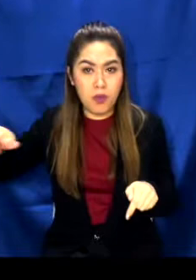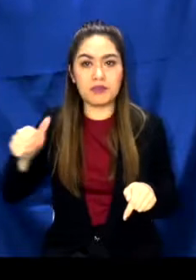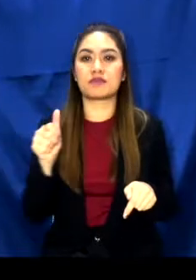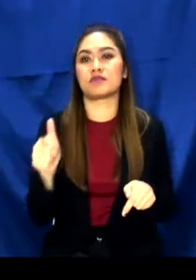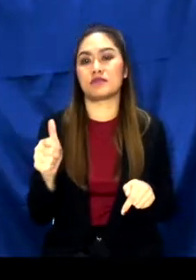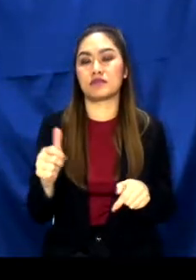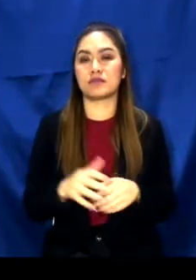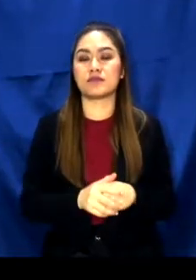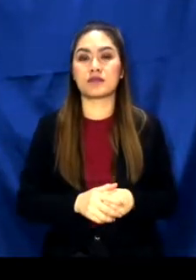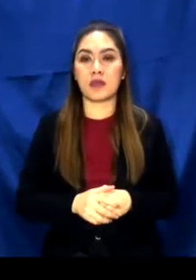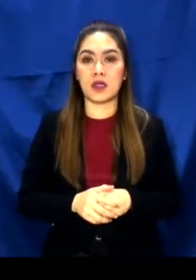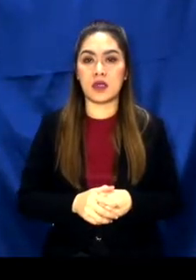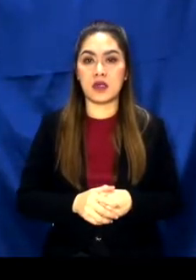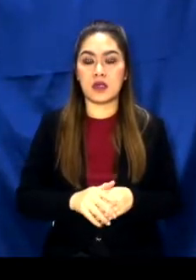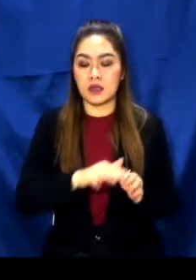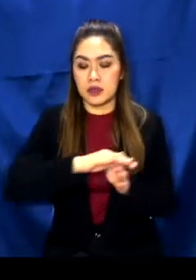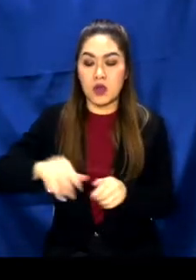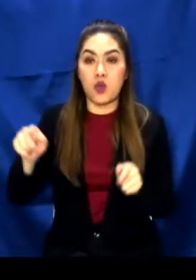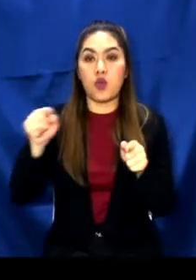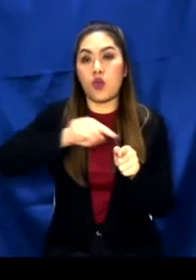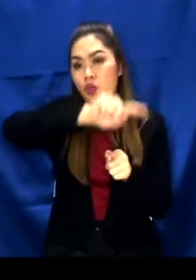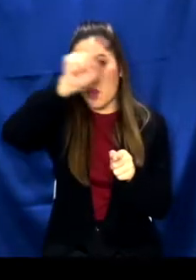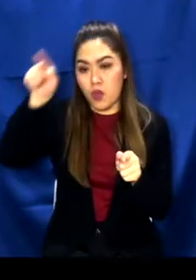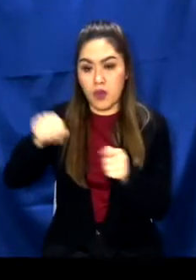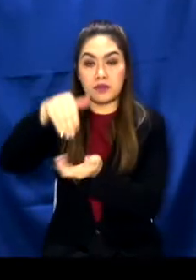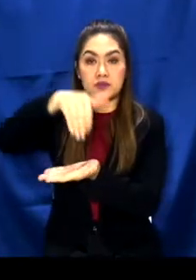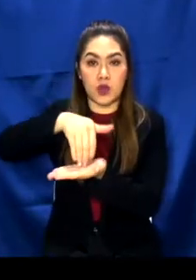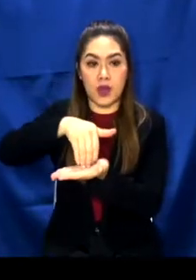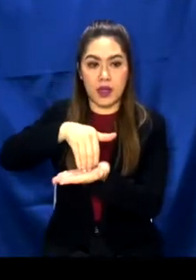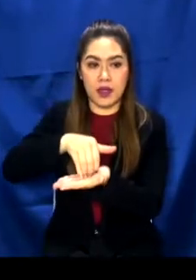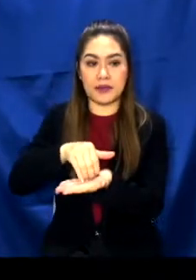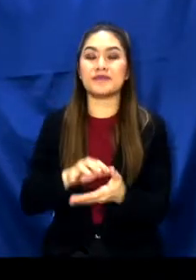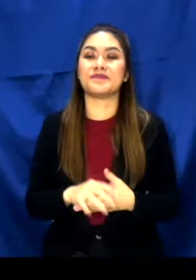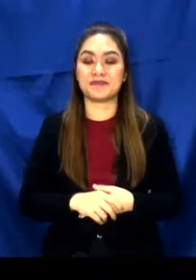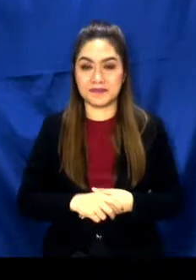จากนั้นนะคะเราก็เอาวงกลมเอาไว้ตรงกลางจับลากมาเลยค่ะ